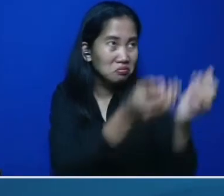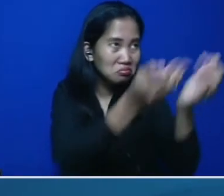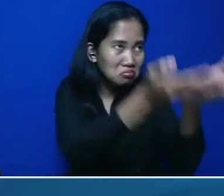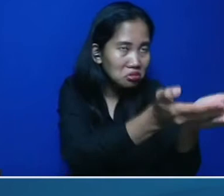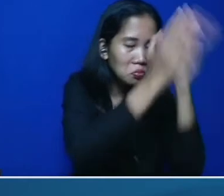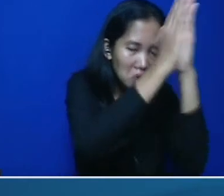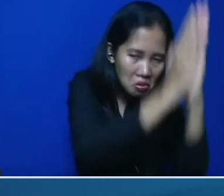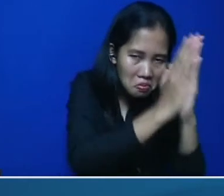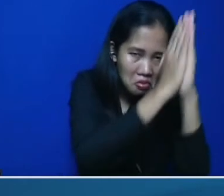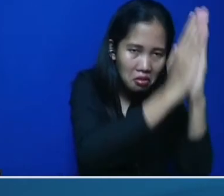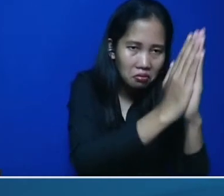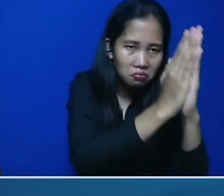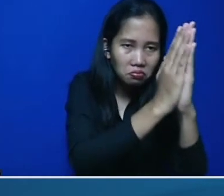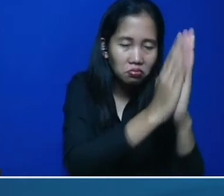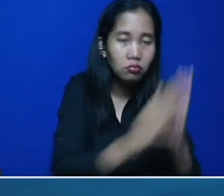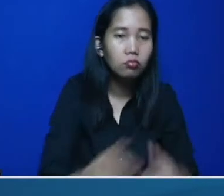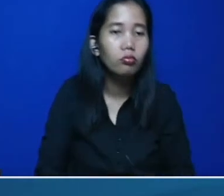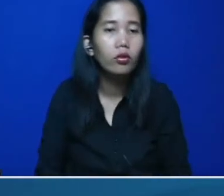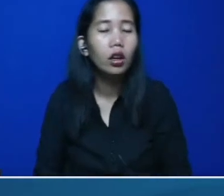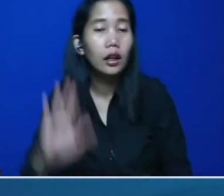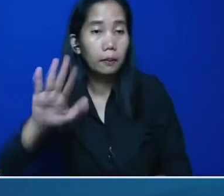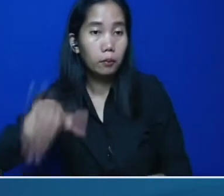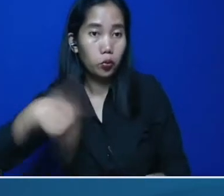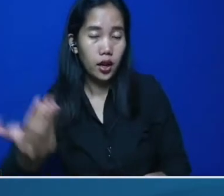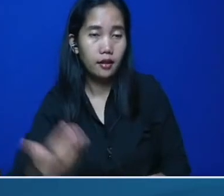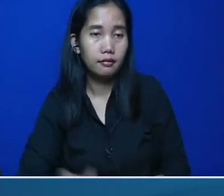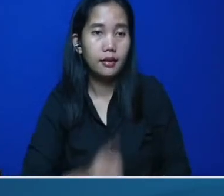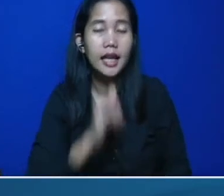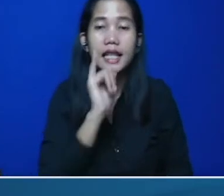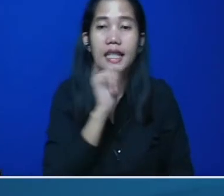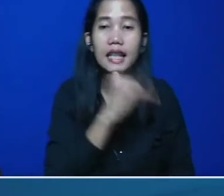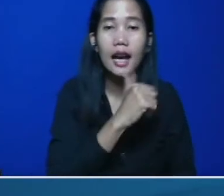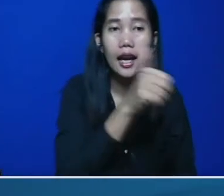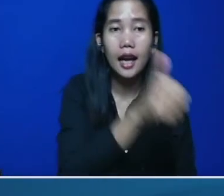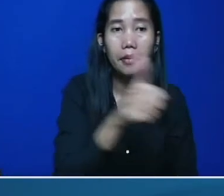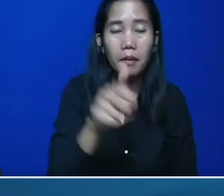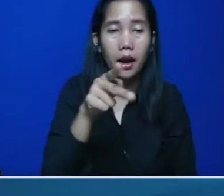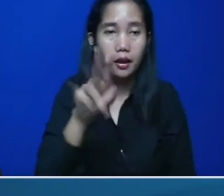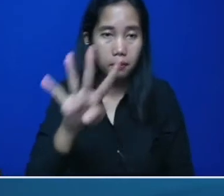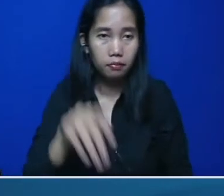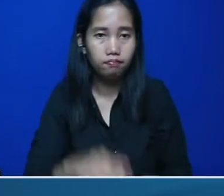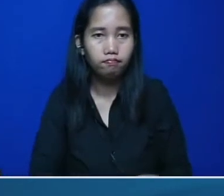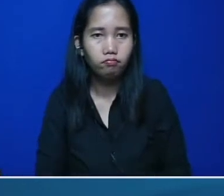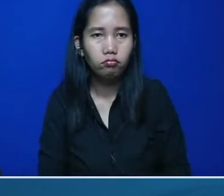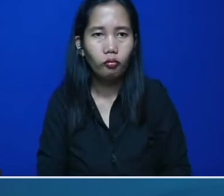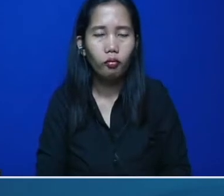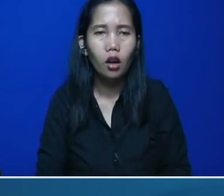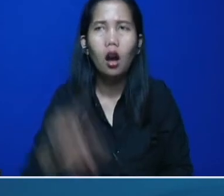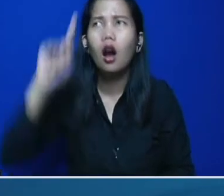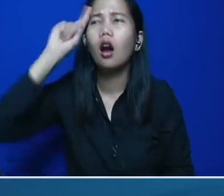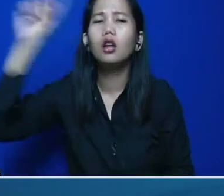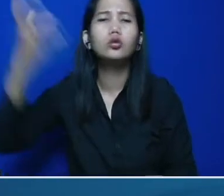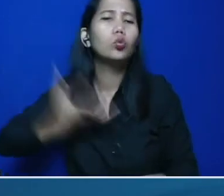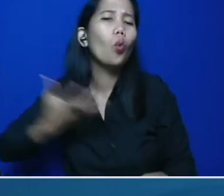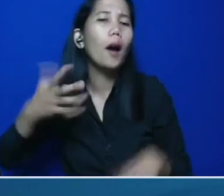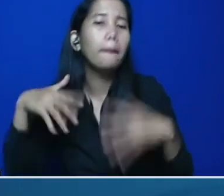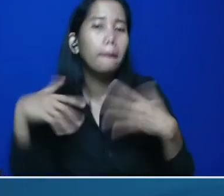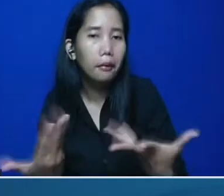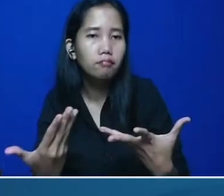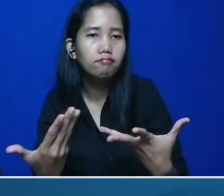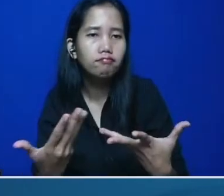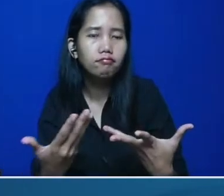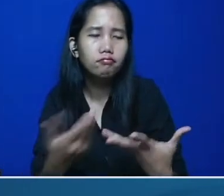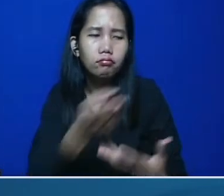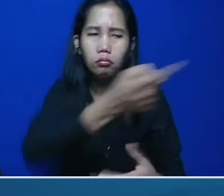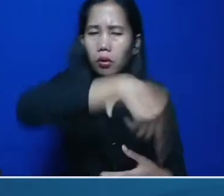Aku lebih menyukai memperlakukan mereka dengan sewenang-wenang dan mendatangkan kepada mereka apa yang ditakutkan mereka